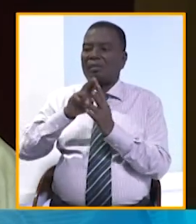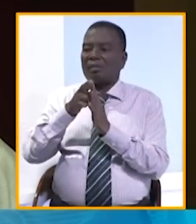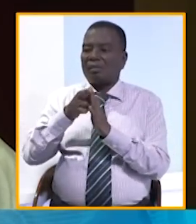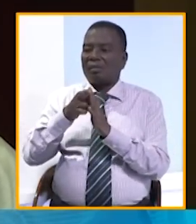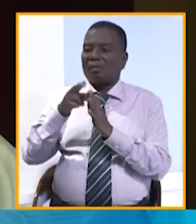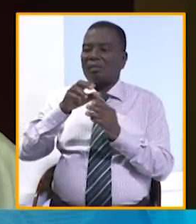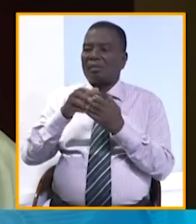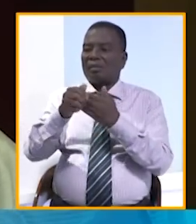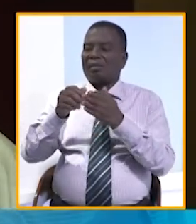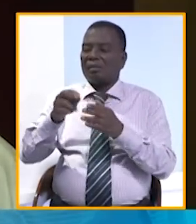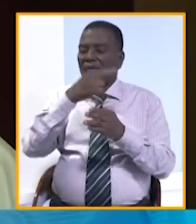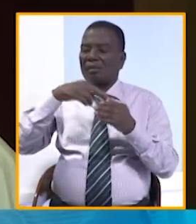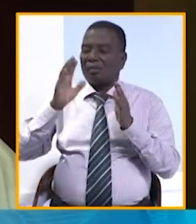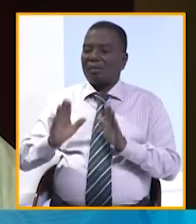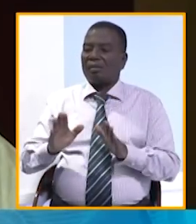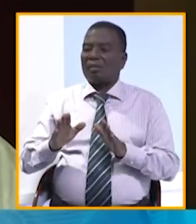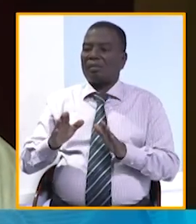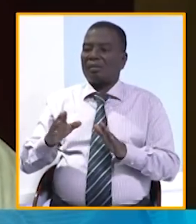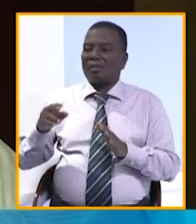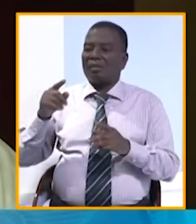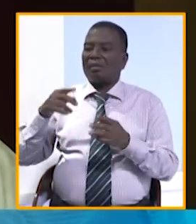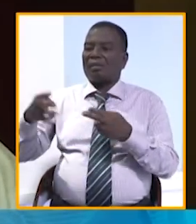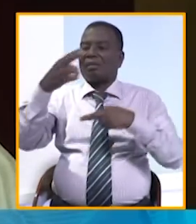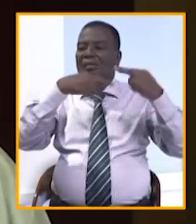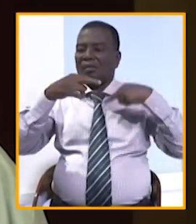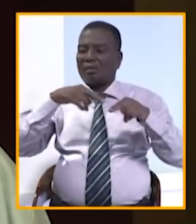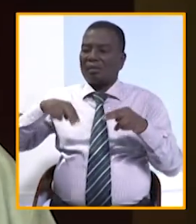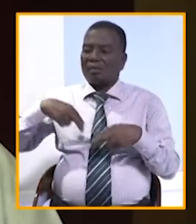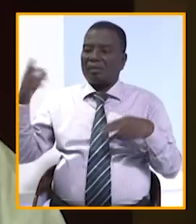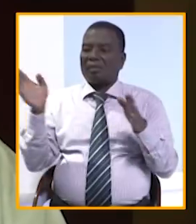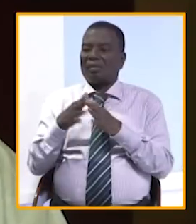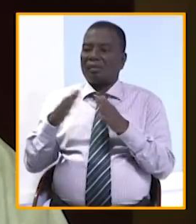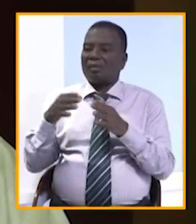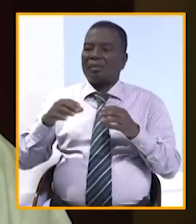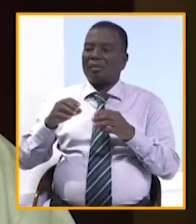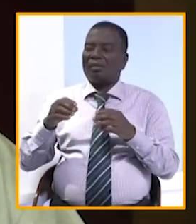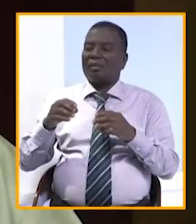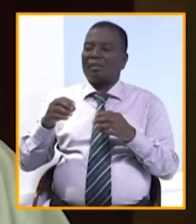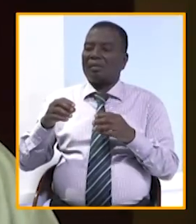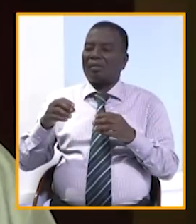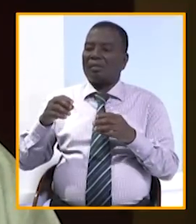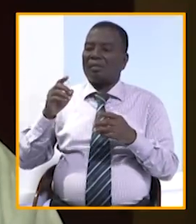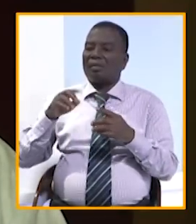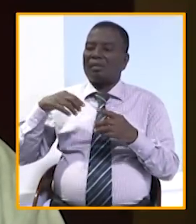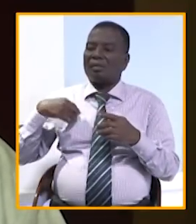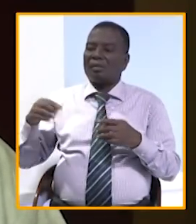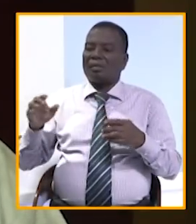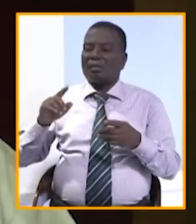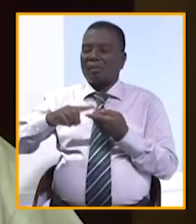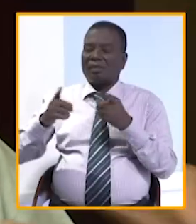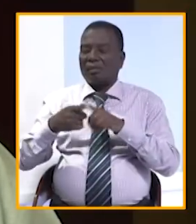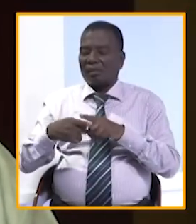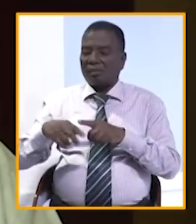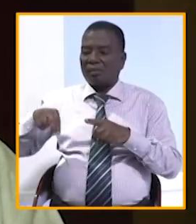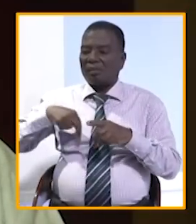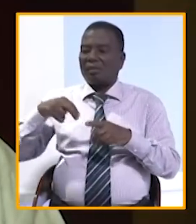tant que guides religieux. Et à moi, à notre retour, nous allons nous rendre compte à nos chefs hiérarchiques, à nos co-religionnaires, et